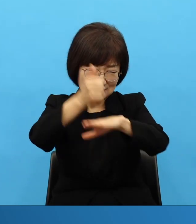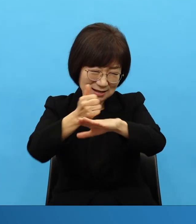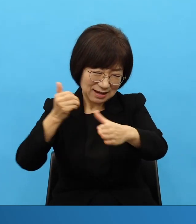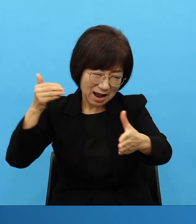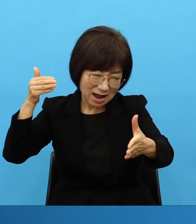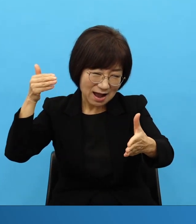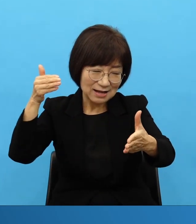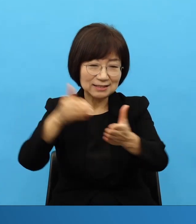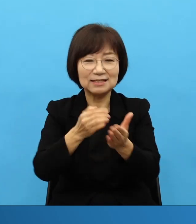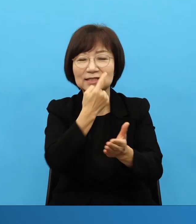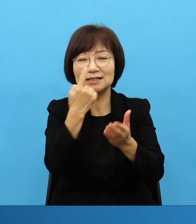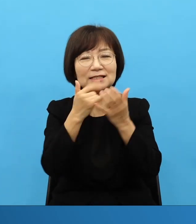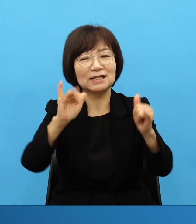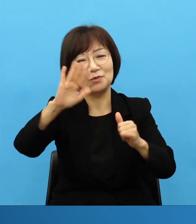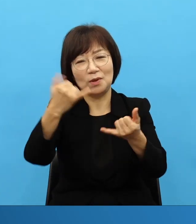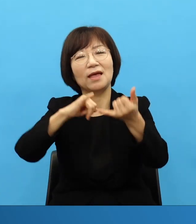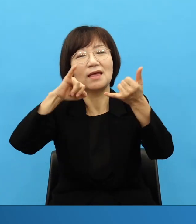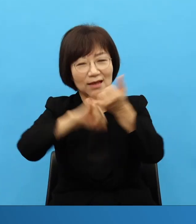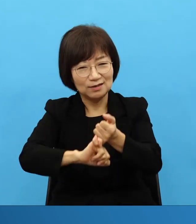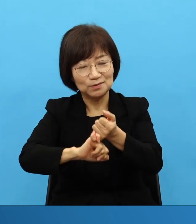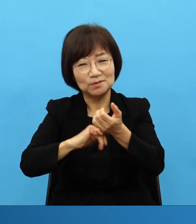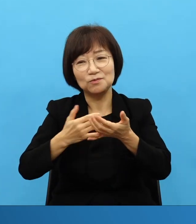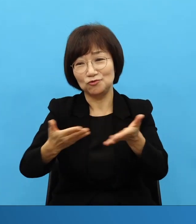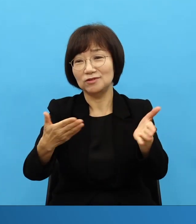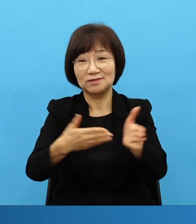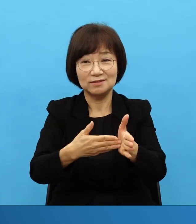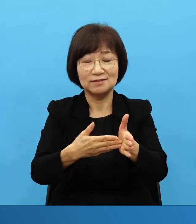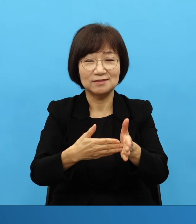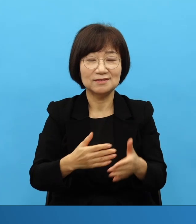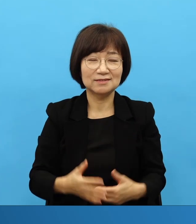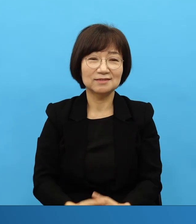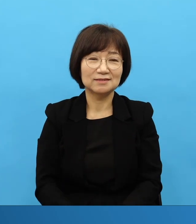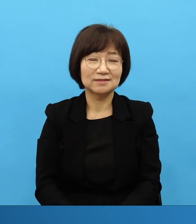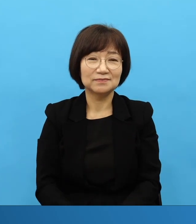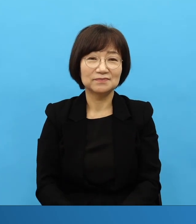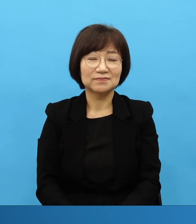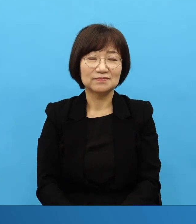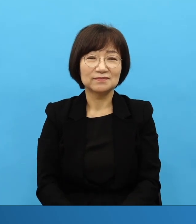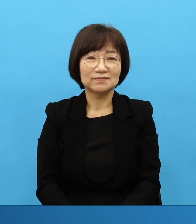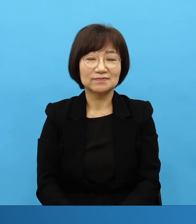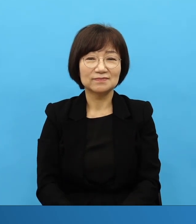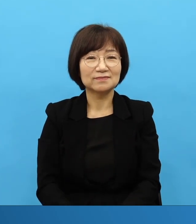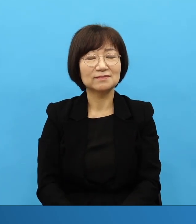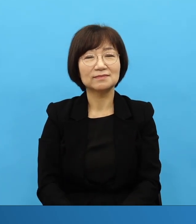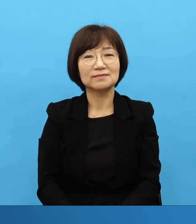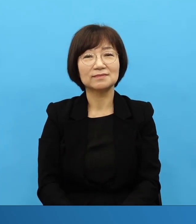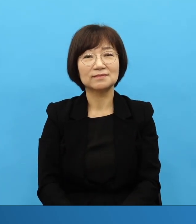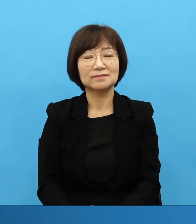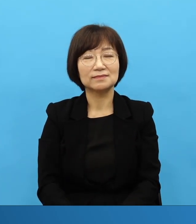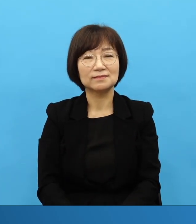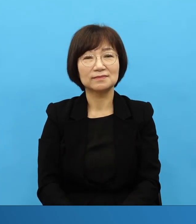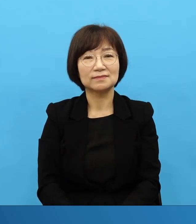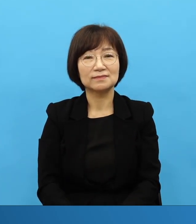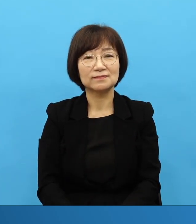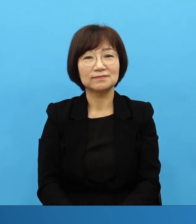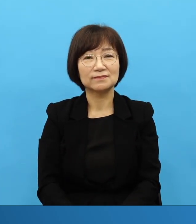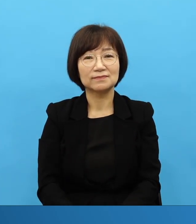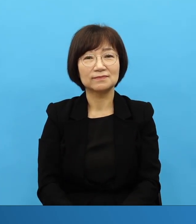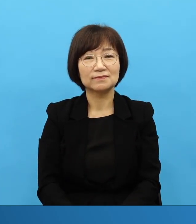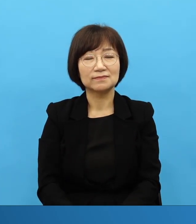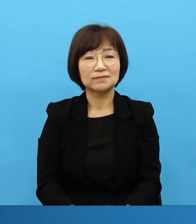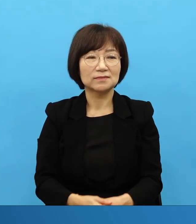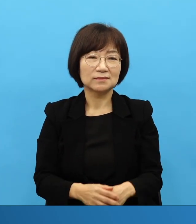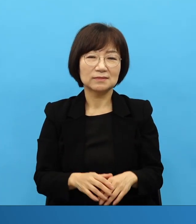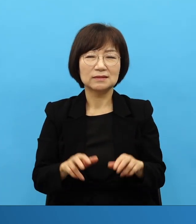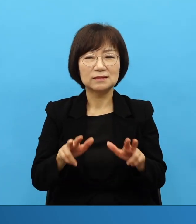very ends of the earth. 이 약속을 주었습니다. This is the promise that was given to us. 오늘 여러분이 어려움 당하는